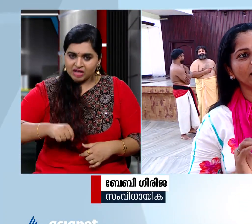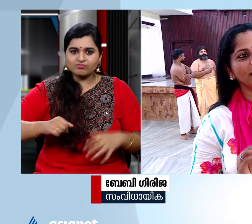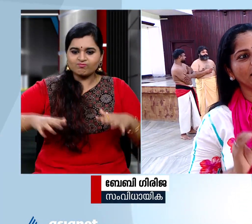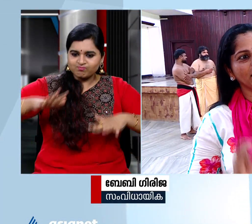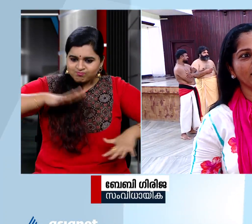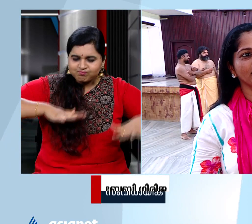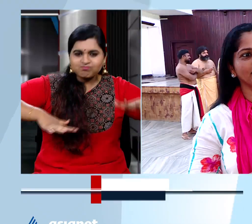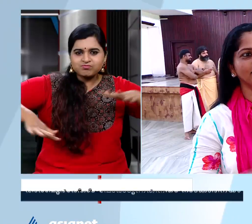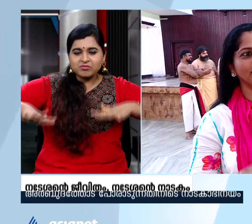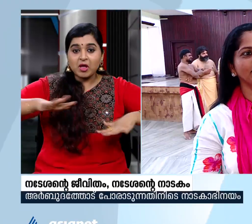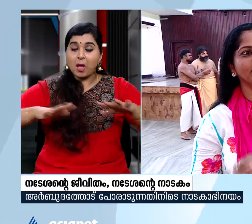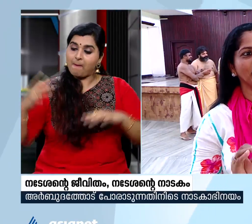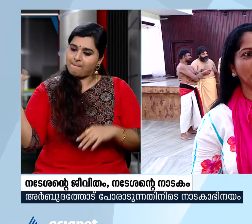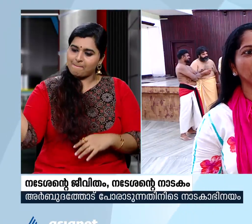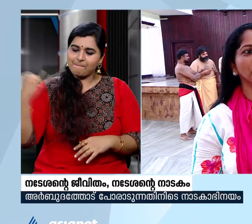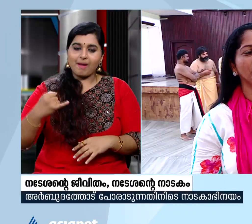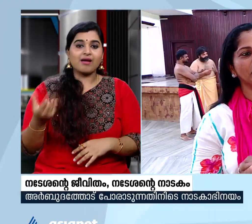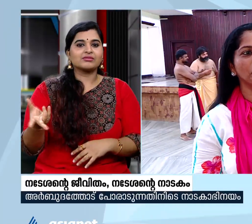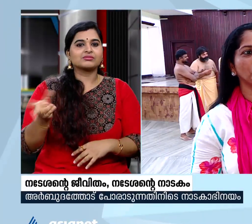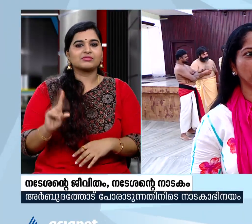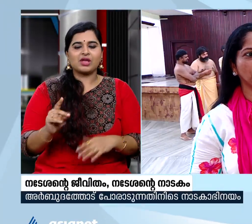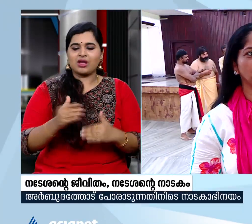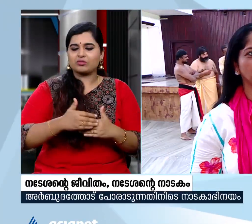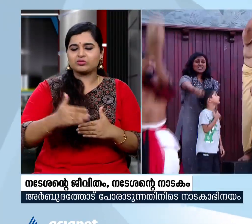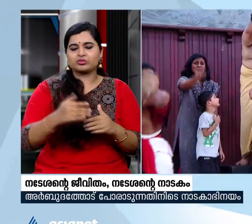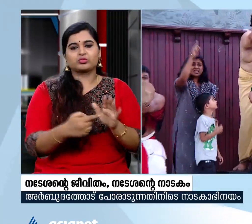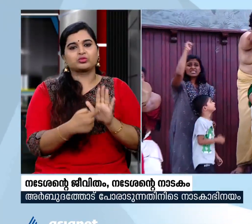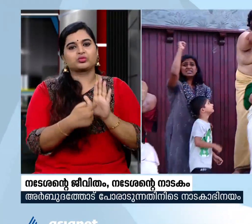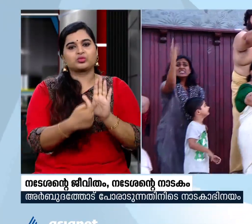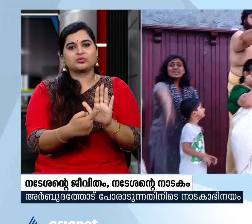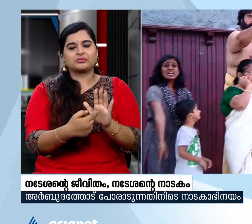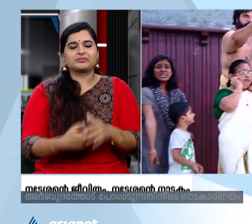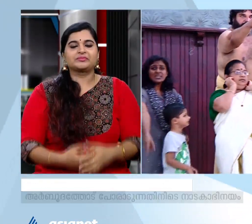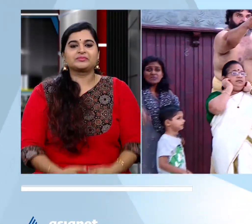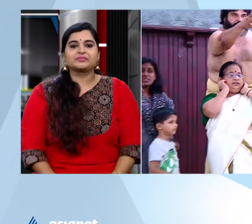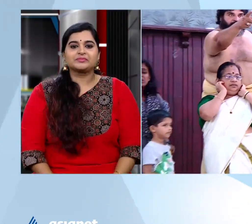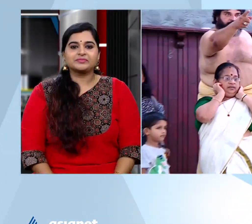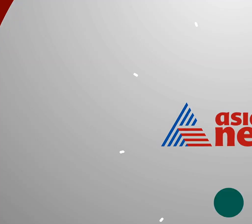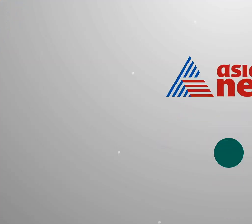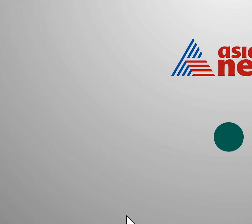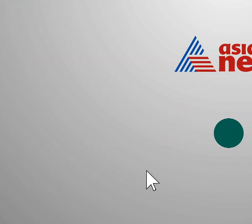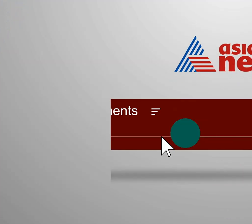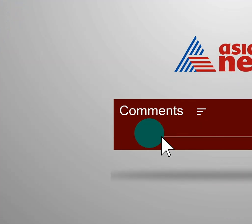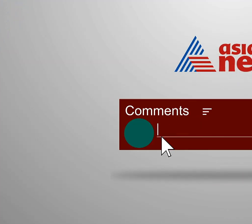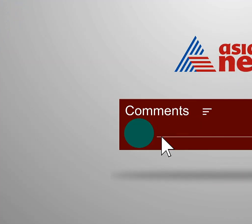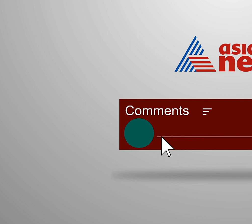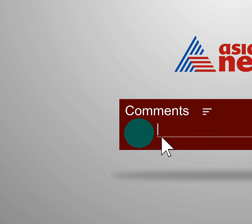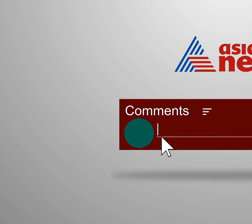നമ്മളത് ചെയ്ത് ആ ക്യാരക്ടർ ചെയ്യണം എന്ന് തന്നെ നമ്മൾ ഉറപ്പിച്ചു. ഏഷ്യാനെറ്റ് ന്യൂസ്, പാലക്കാട്.